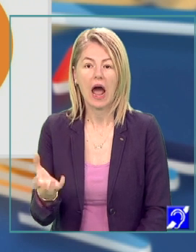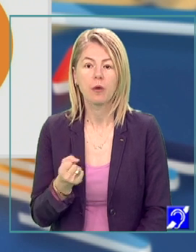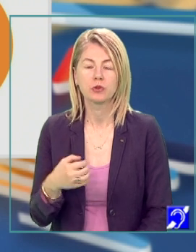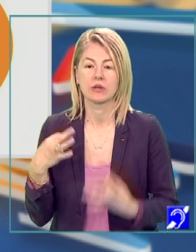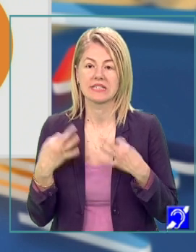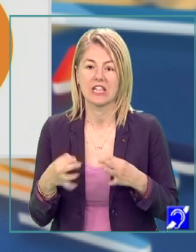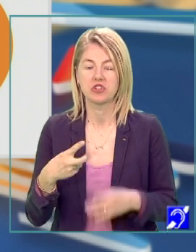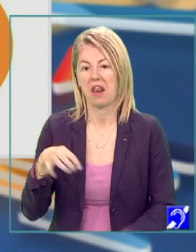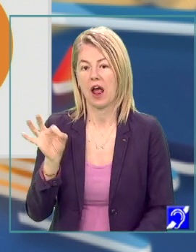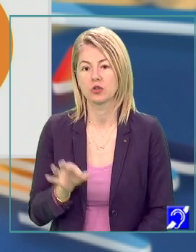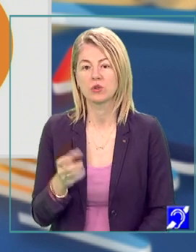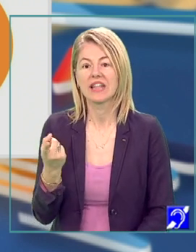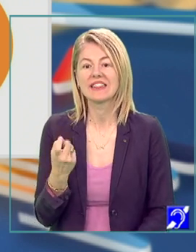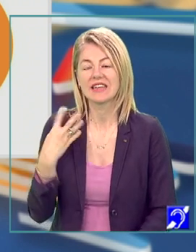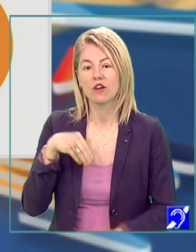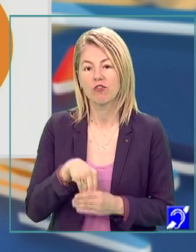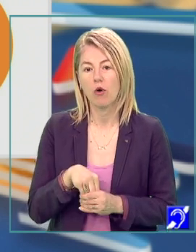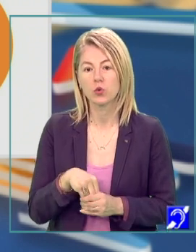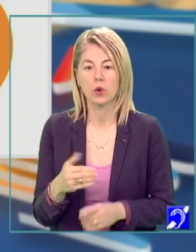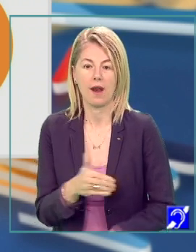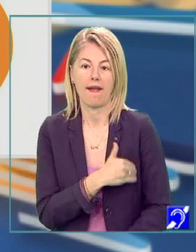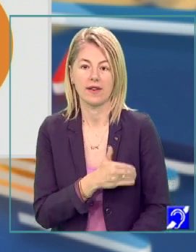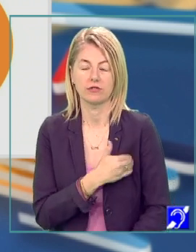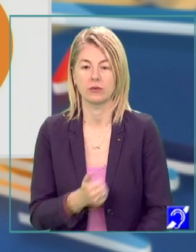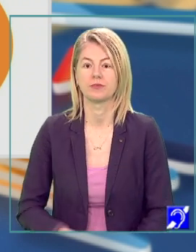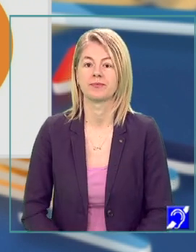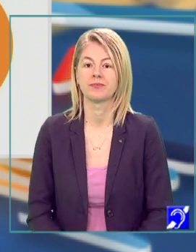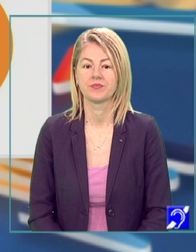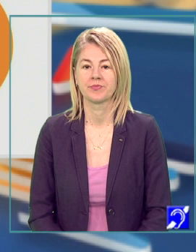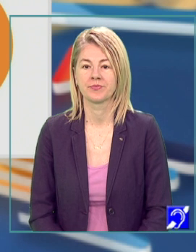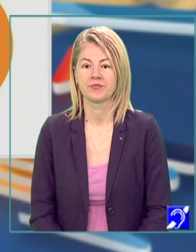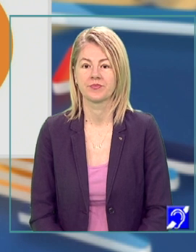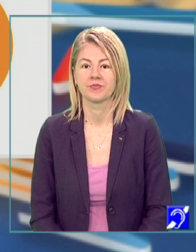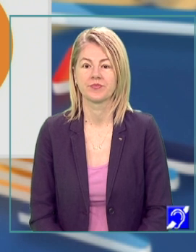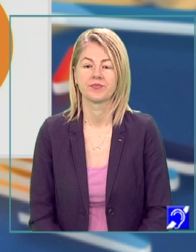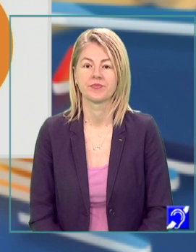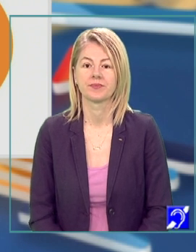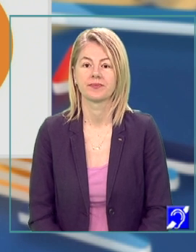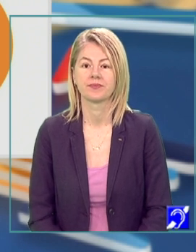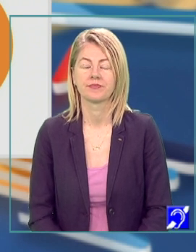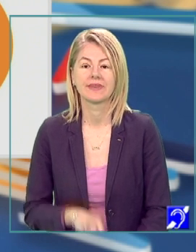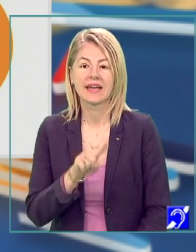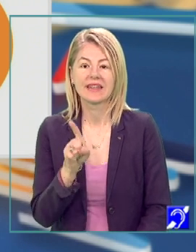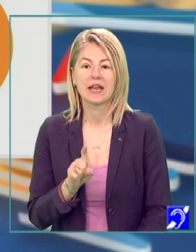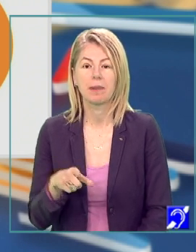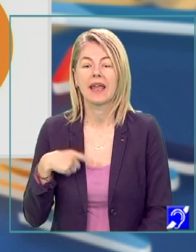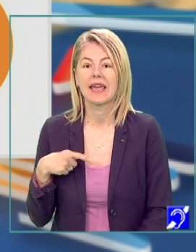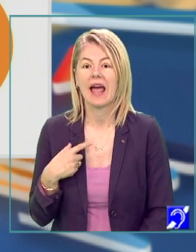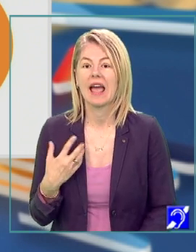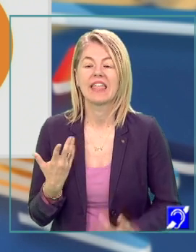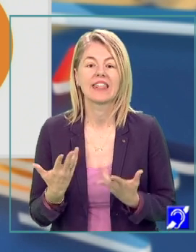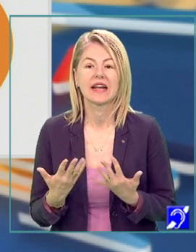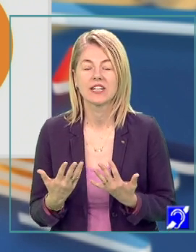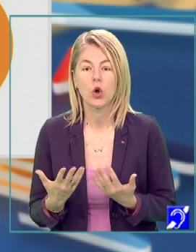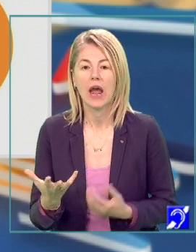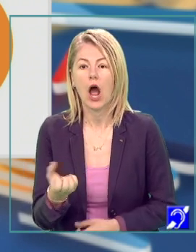obținut 10% din rezultatele elevilor. Întrebarea era de câte ori